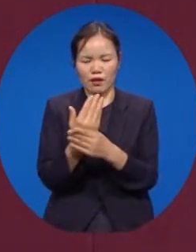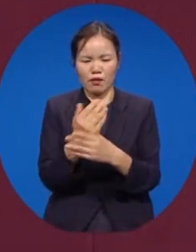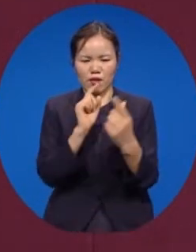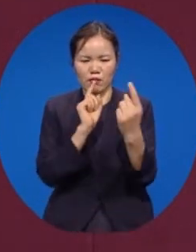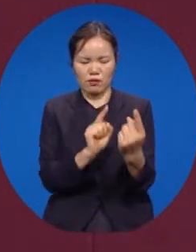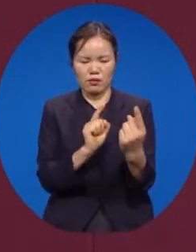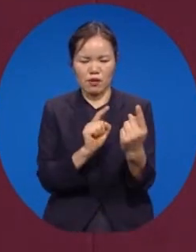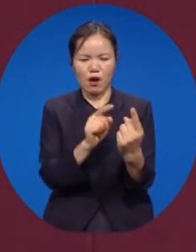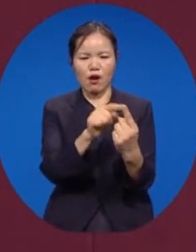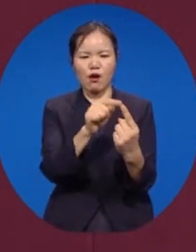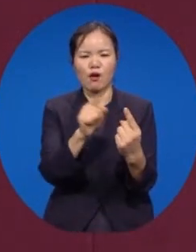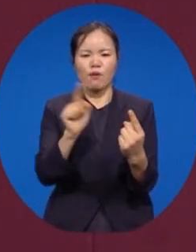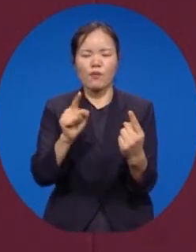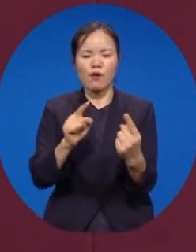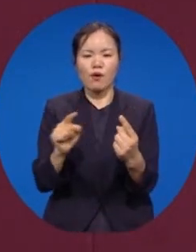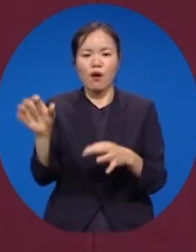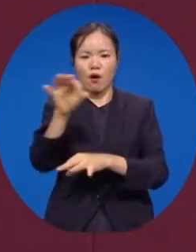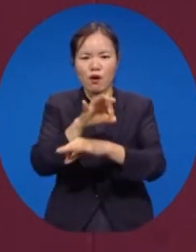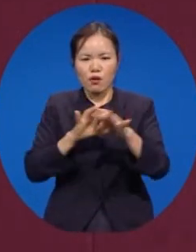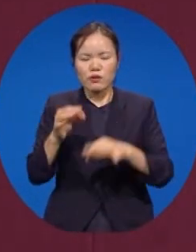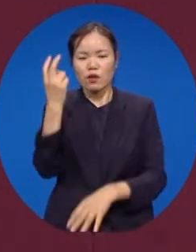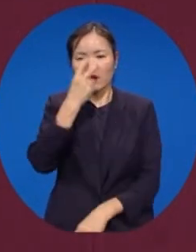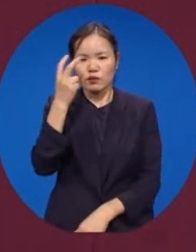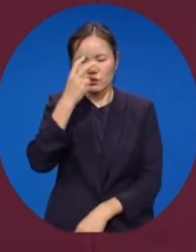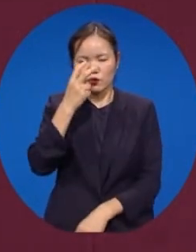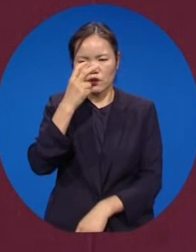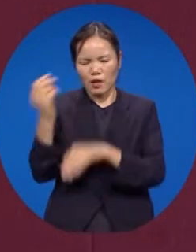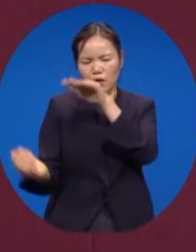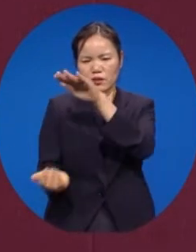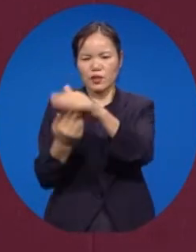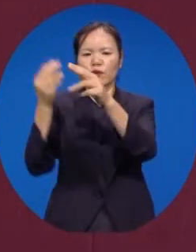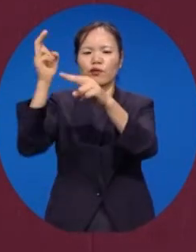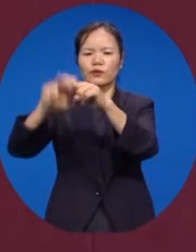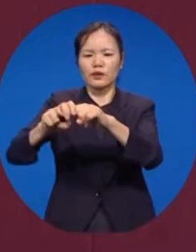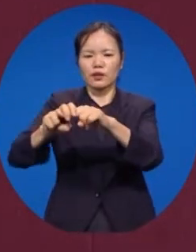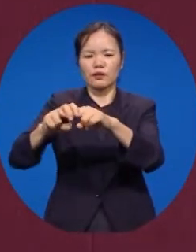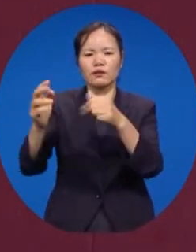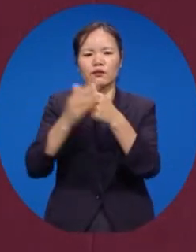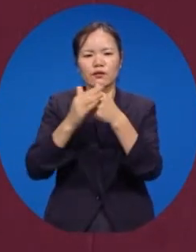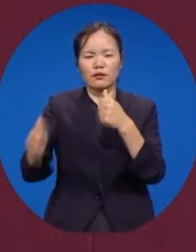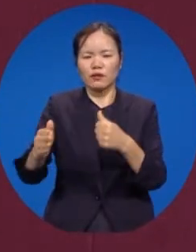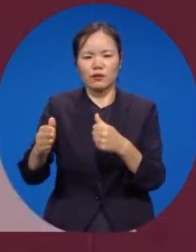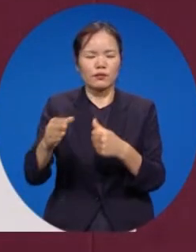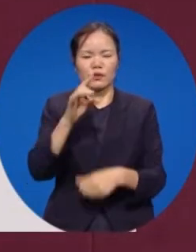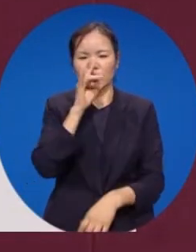당사자가 인사와 수사 지휘 라인의 정점에 있다는 것이 납득이 됩니까?